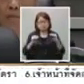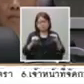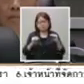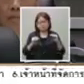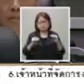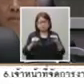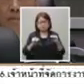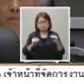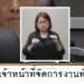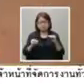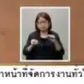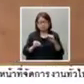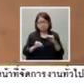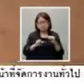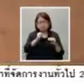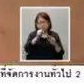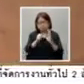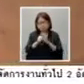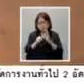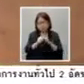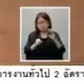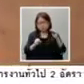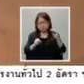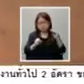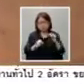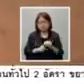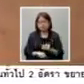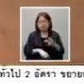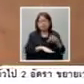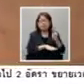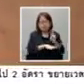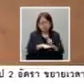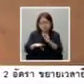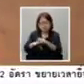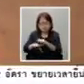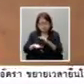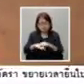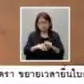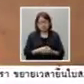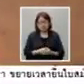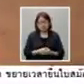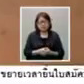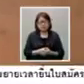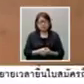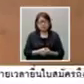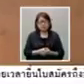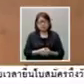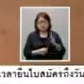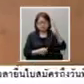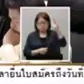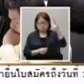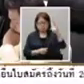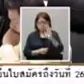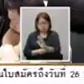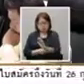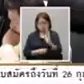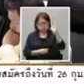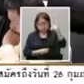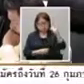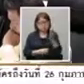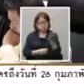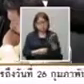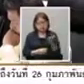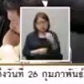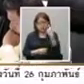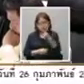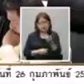คำ ท่านเสรีครับ ใด ๆท่านเสรีครับท่านวิรัตประท้วงครับ ครับเชิญครับ คงเป็น